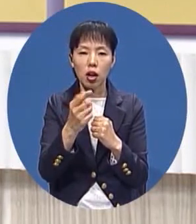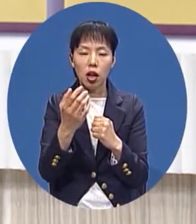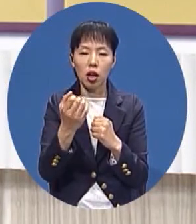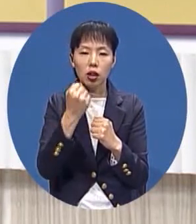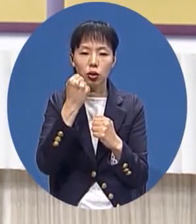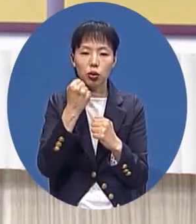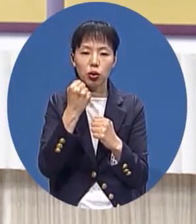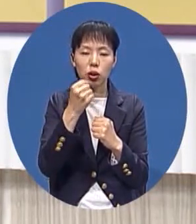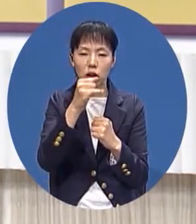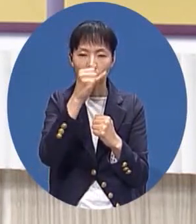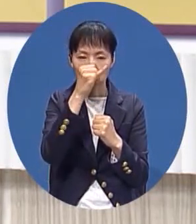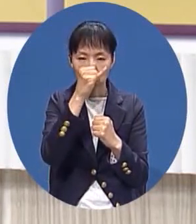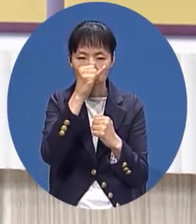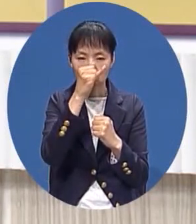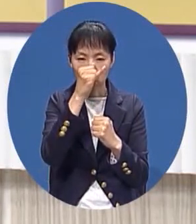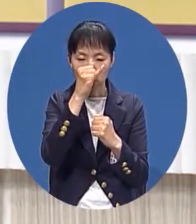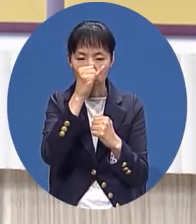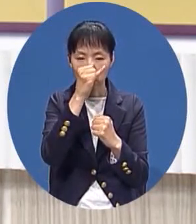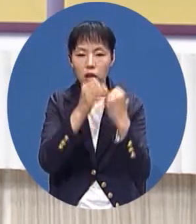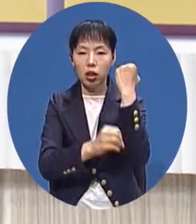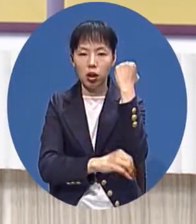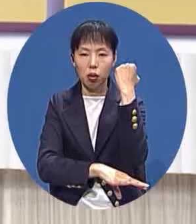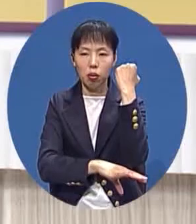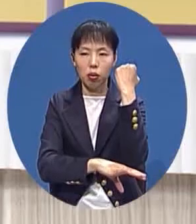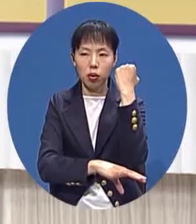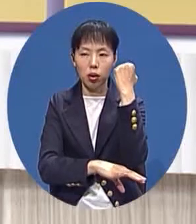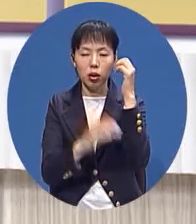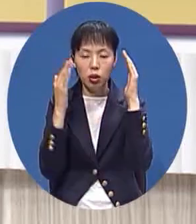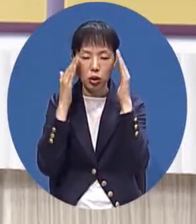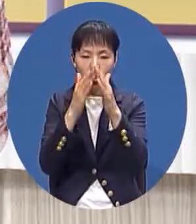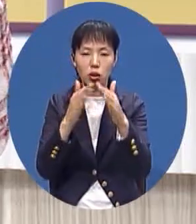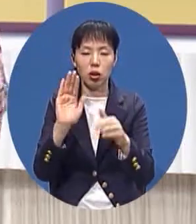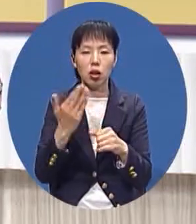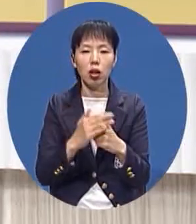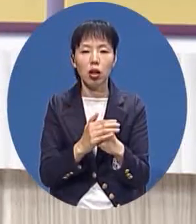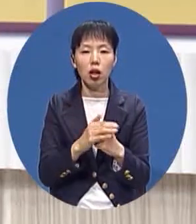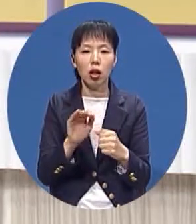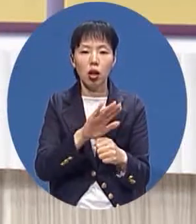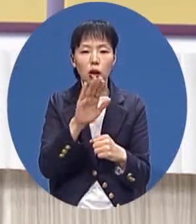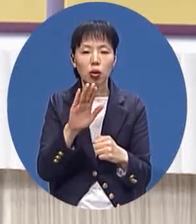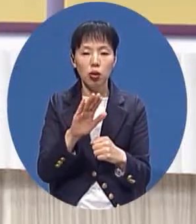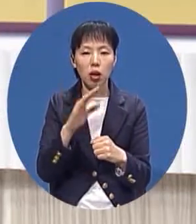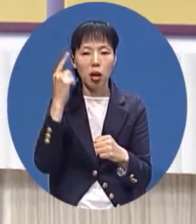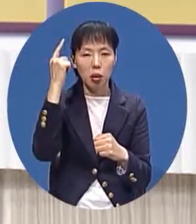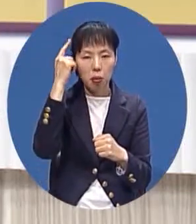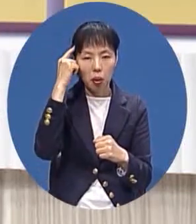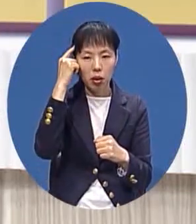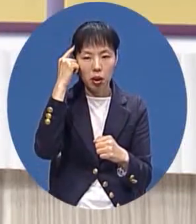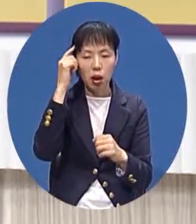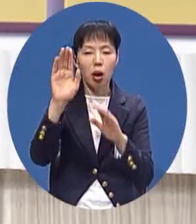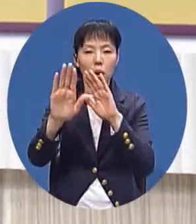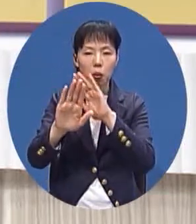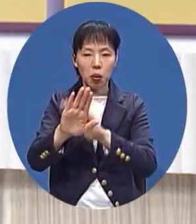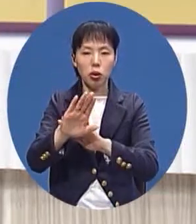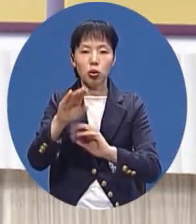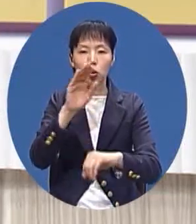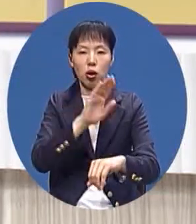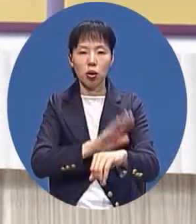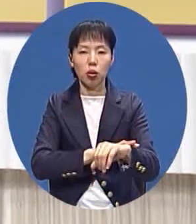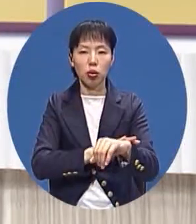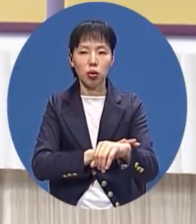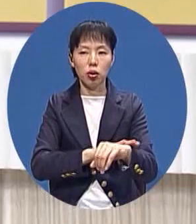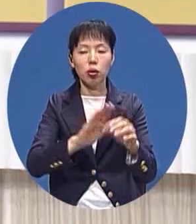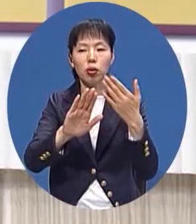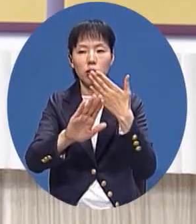같은데 보통 이제 이런 아이들이 그러니까 우리의 그러니까 뇌가 있는데 왼쪽하고 오른쪽하고 서로 기능이 다릅니다.